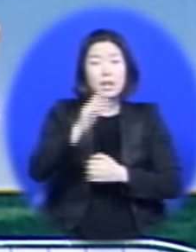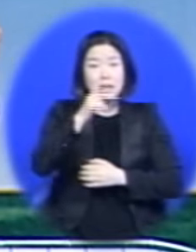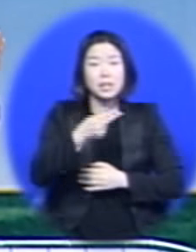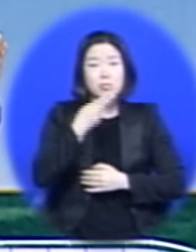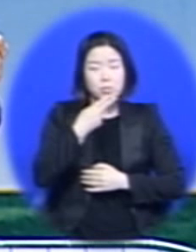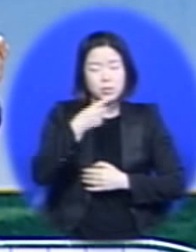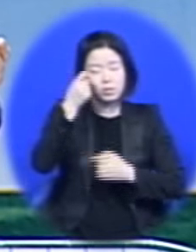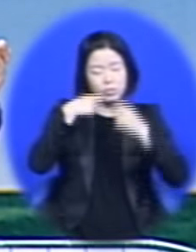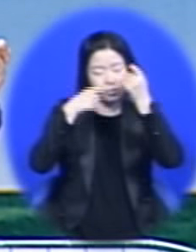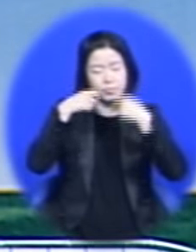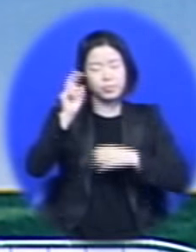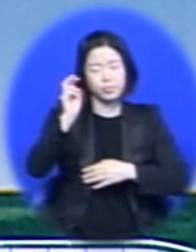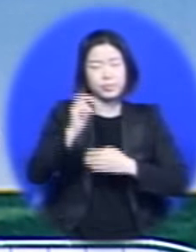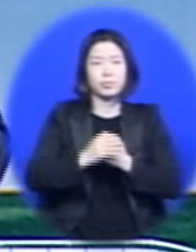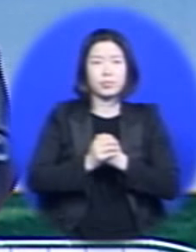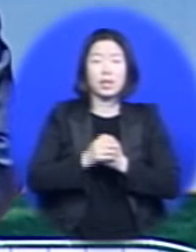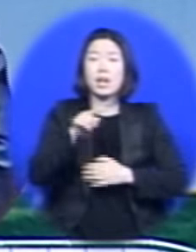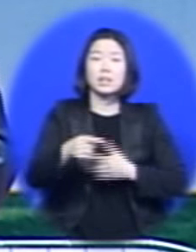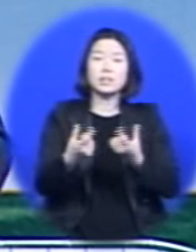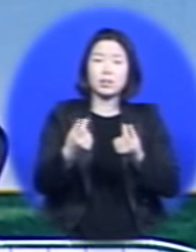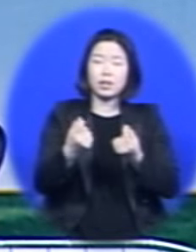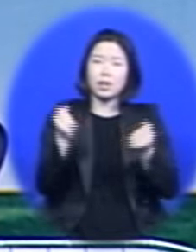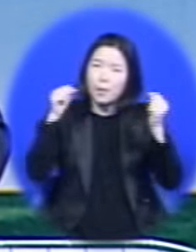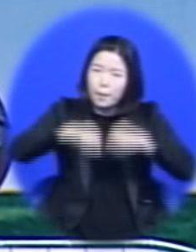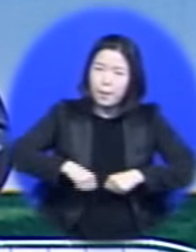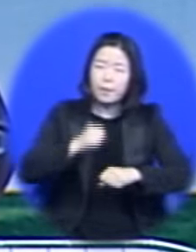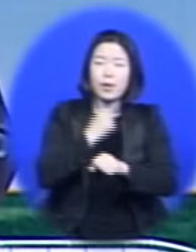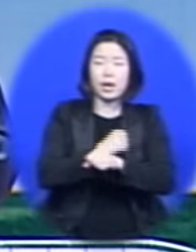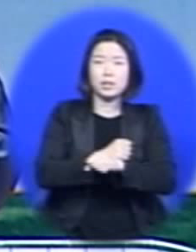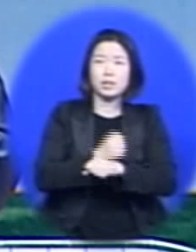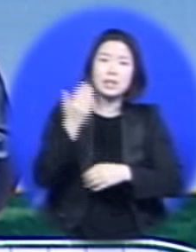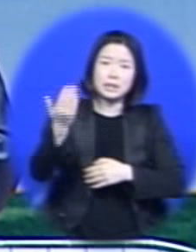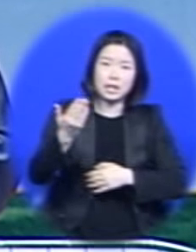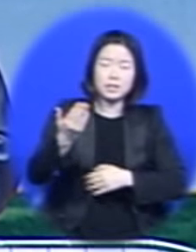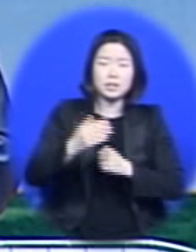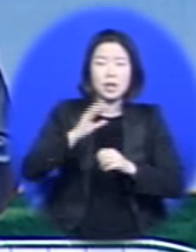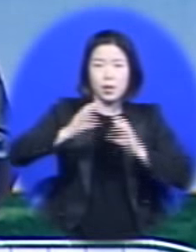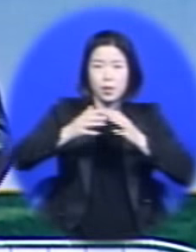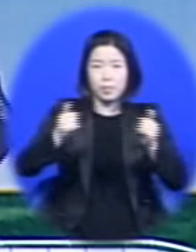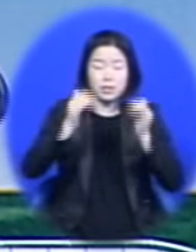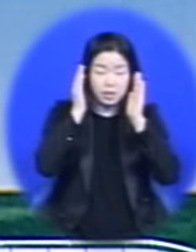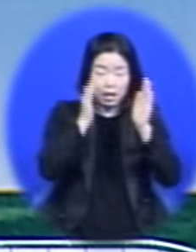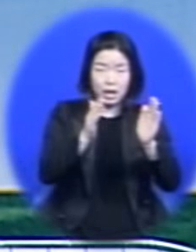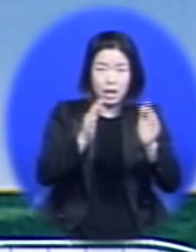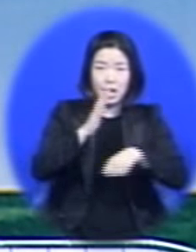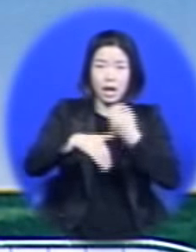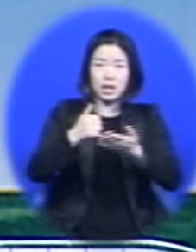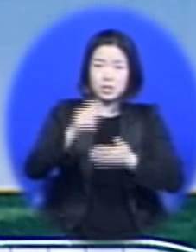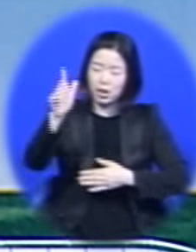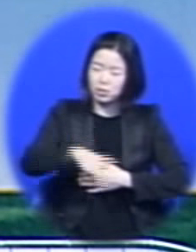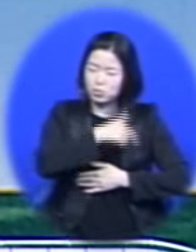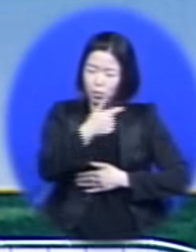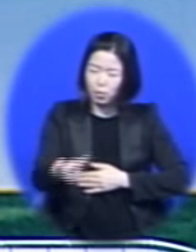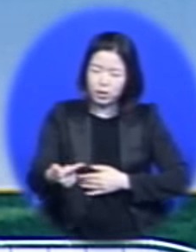틀림없이 우셨을 거예요. 그렇게 불순종하는 당신의 백성들을 향하여 하나님은 온종일 손을